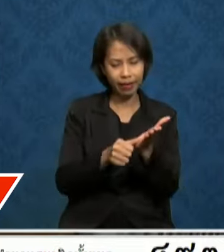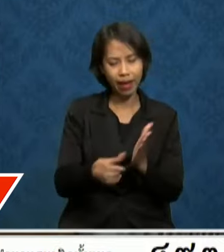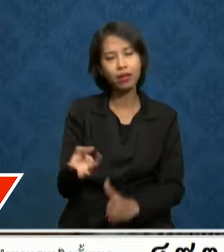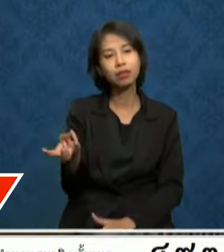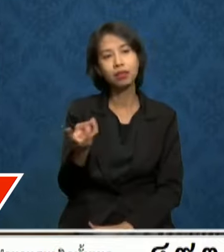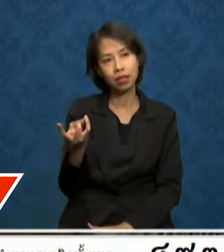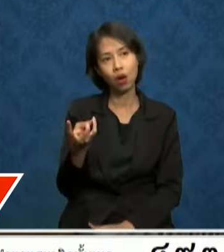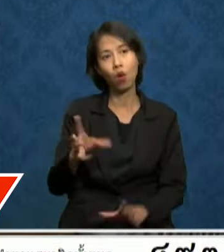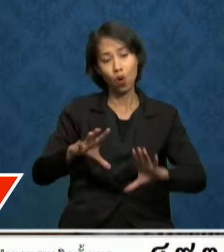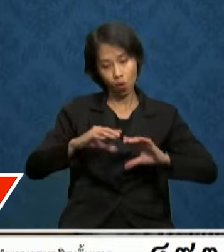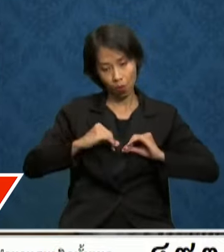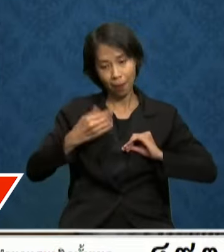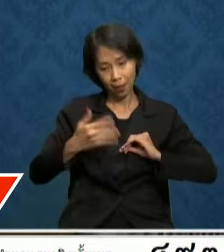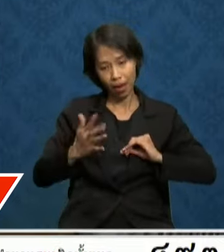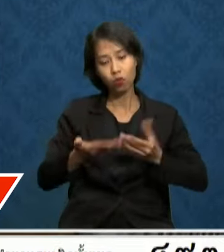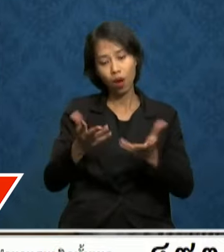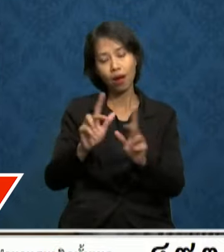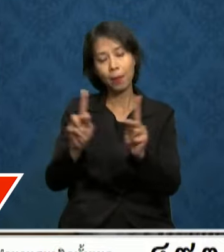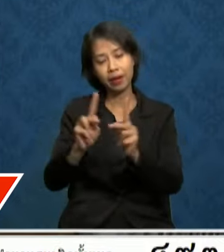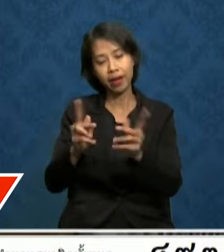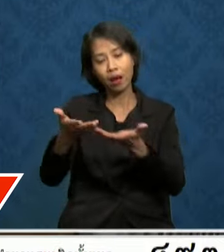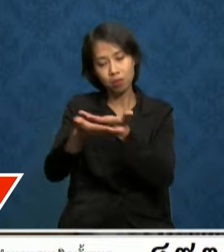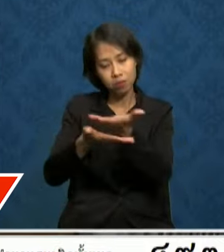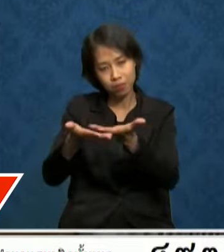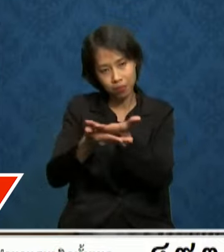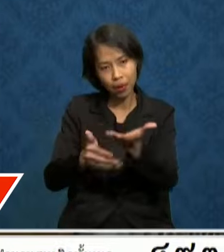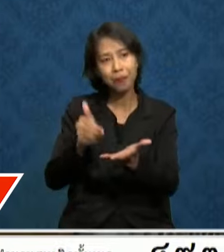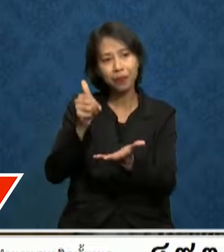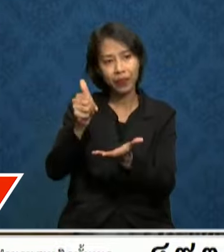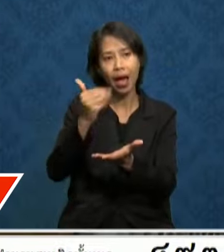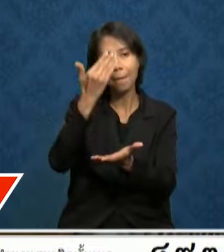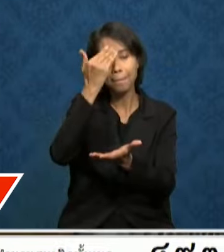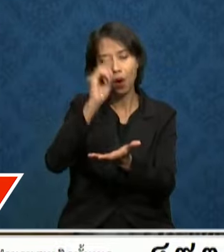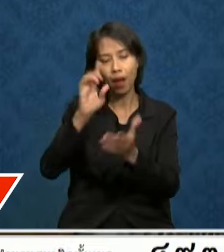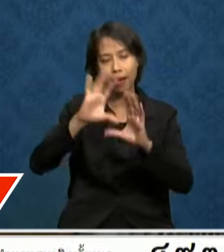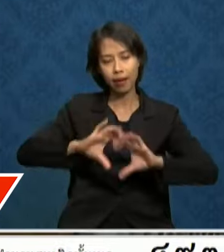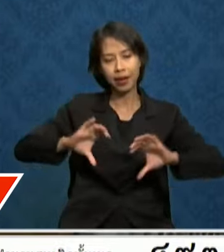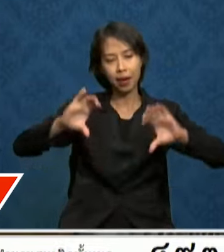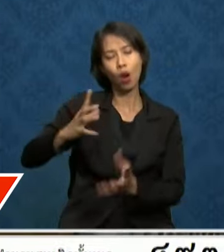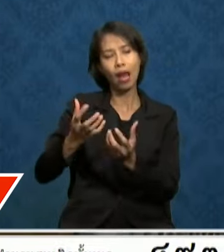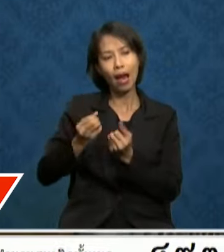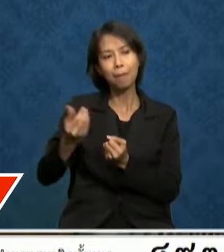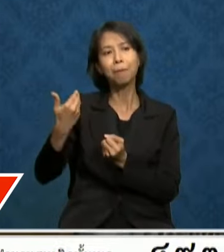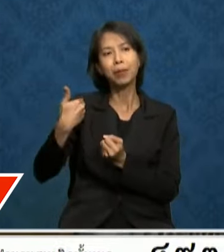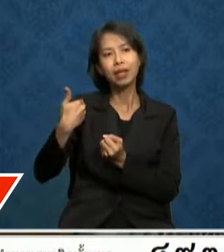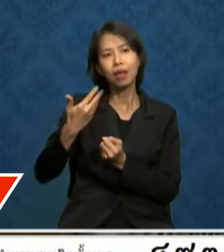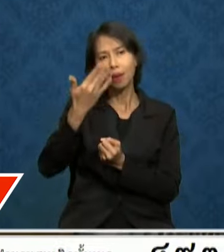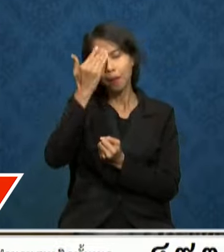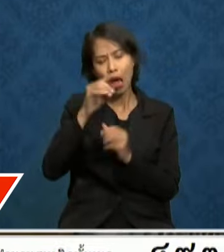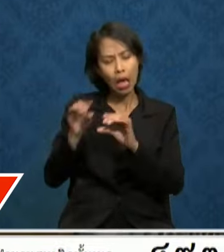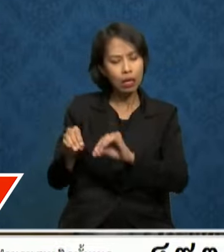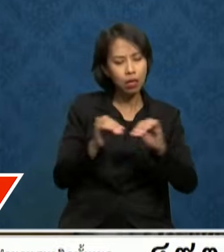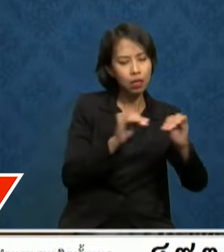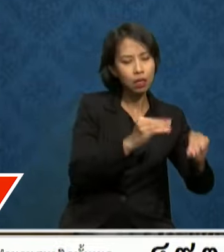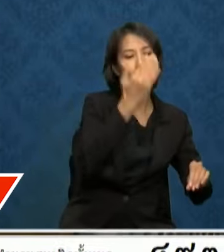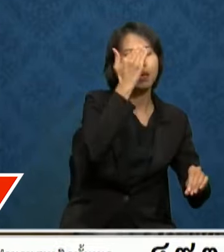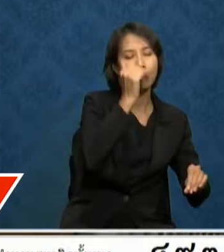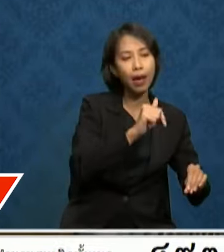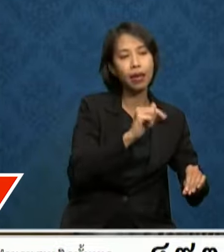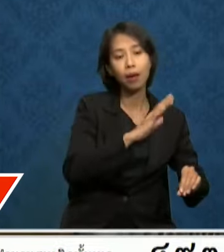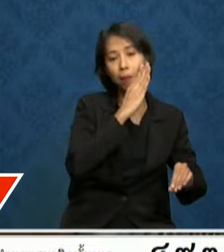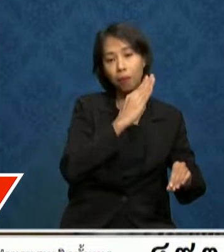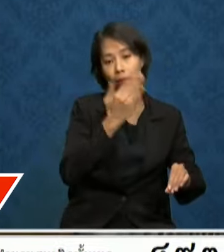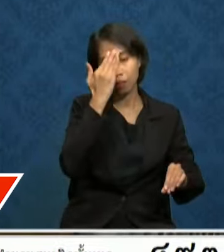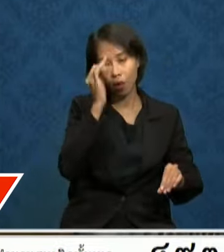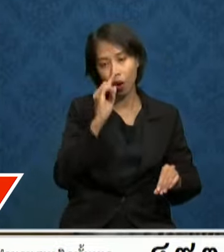รับร่างแล้วไปถกต่อในขั้นถัดไปก็ได้ประโยชน์ทั้งนั้นที่รัฐบาลจะได้รับเราจะอุ้มไปเพื่อทำไปเพื่อเพราะถ้าเราไม่รีบตัดว